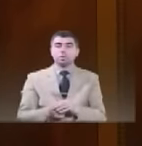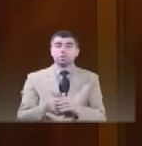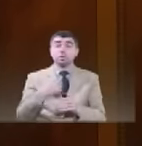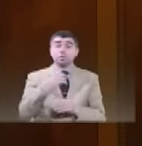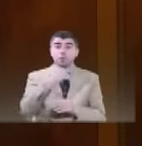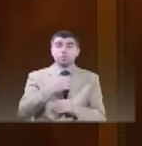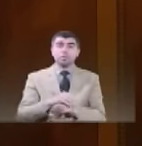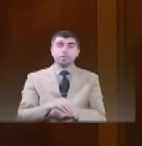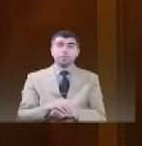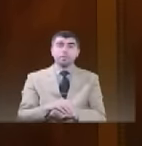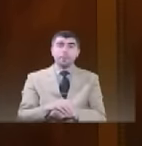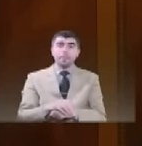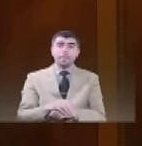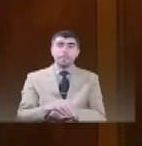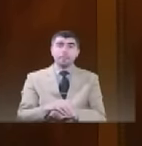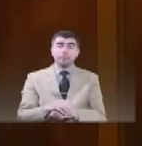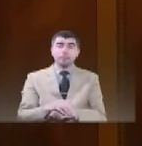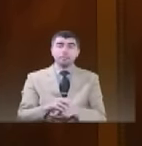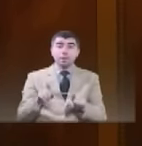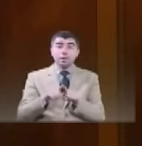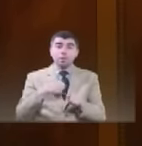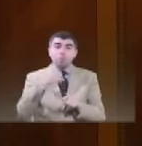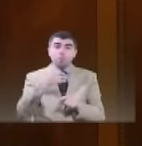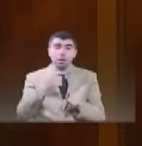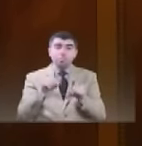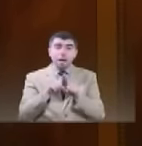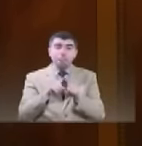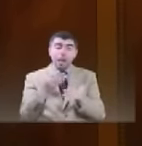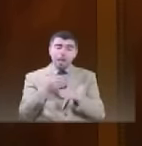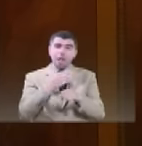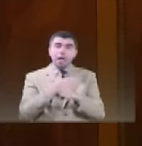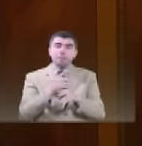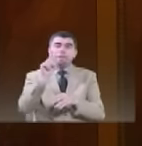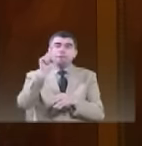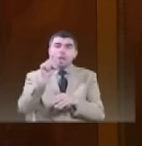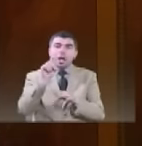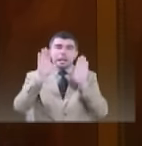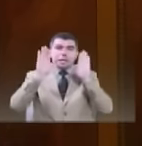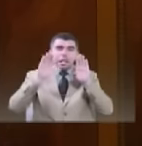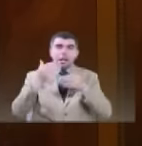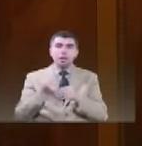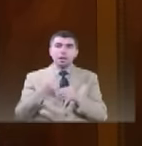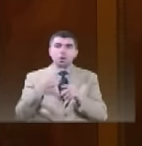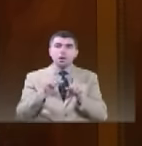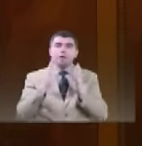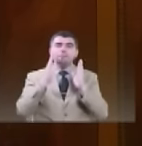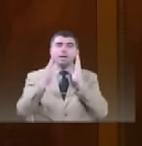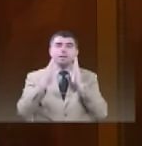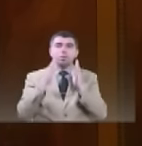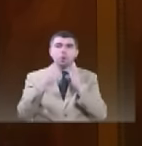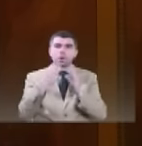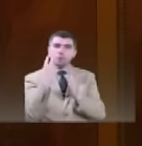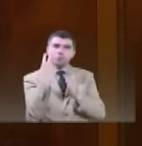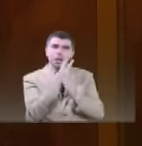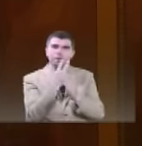انا بعدا واحد القضيه راه كان في مع الليل قبل الفجر وكان ندخل داك الفيسبوك كل مره نلقى راسي في